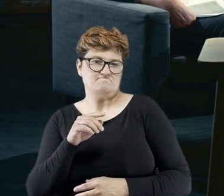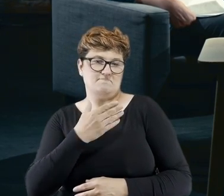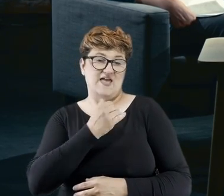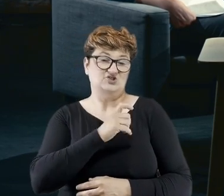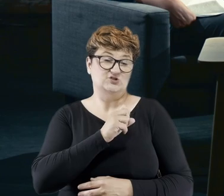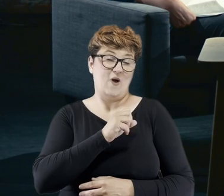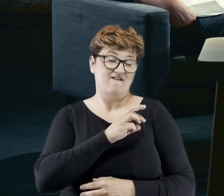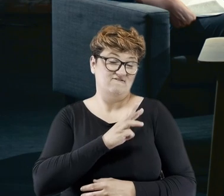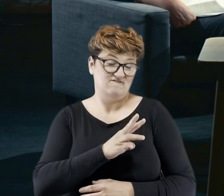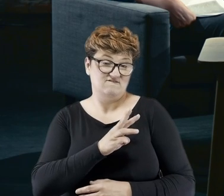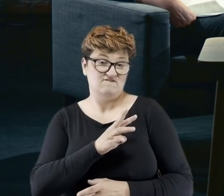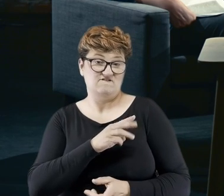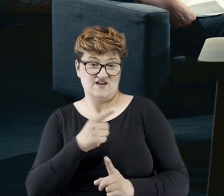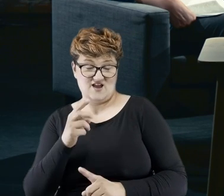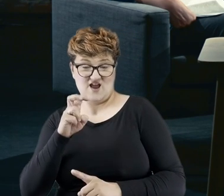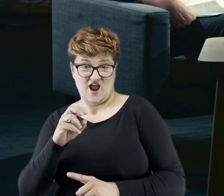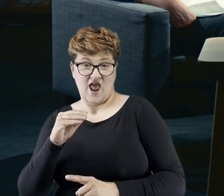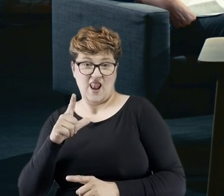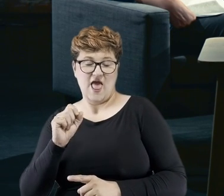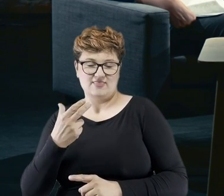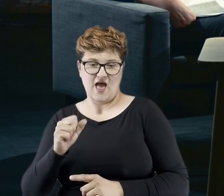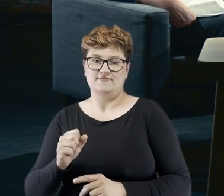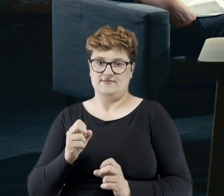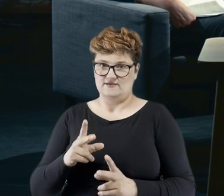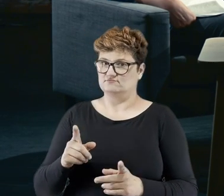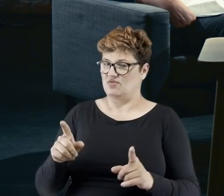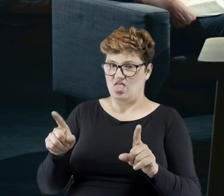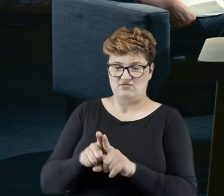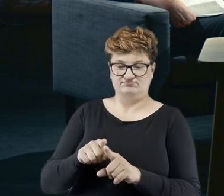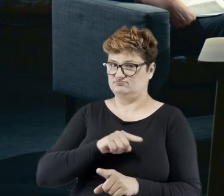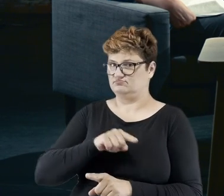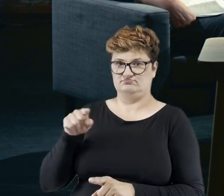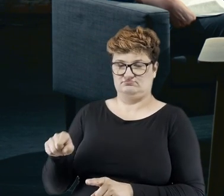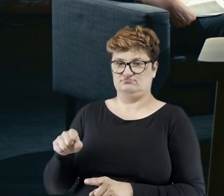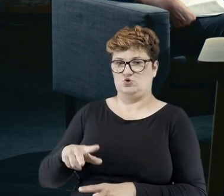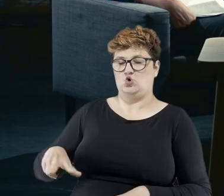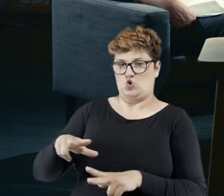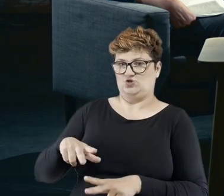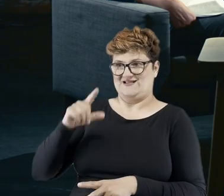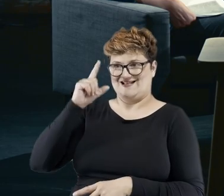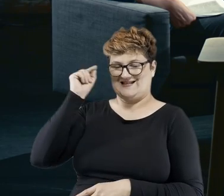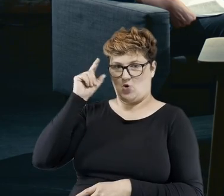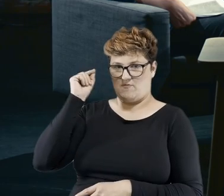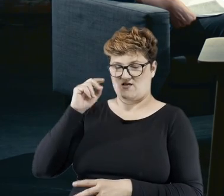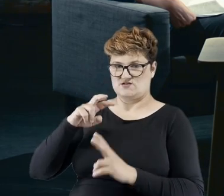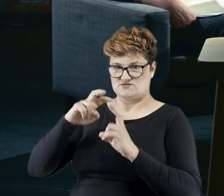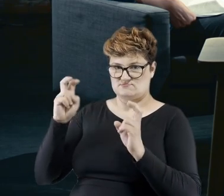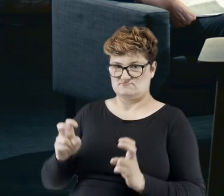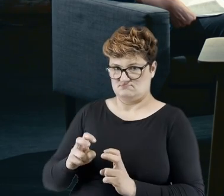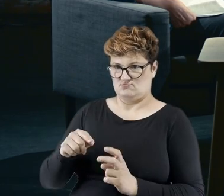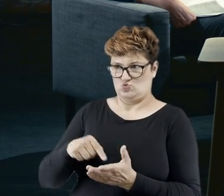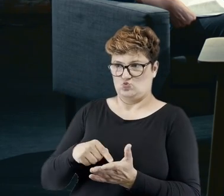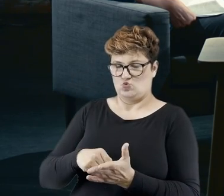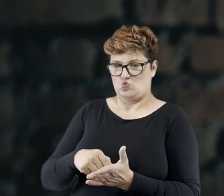to była tak? Mieczysław i tak. Helena, tak? Tak, tak, tak. Tak, tak samo nazywała się właśnie ta rodzina, która miała willę